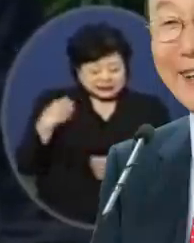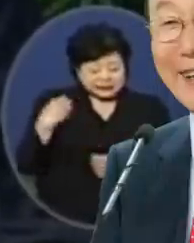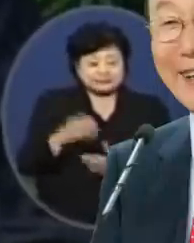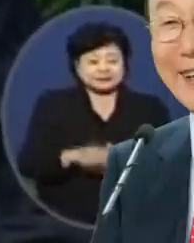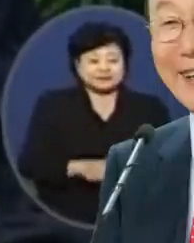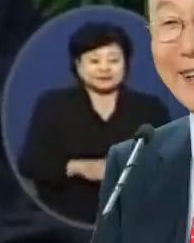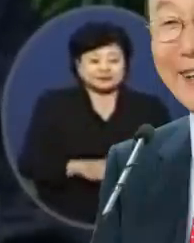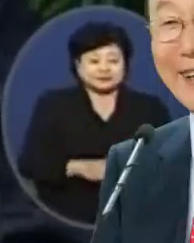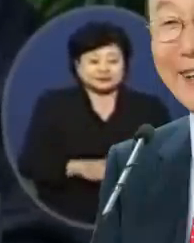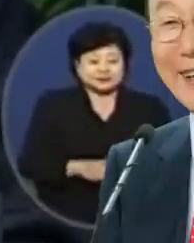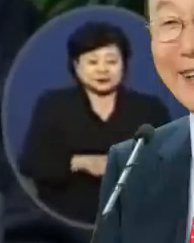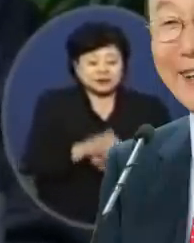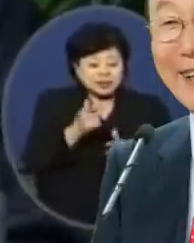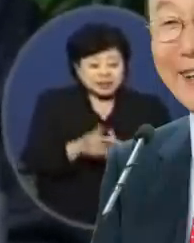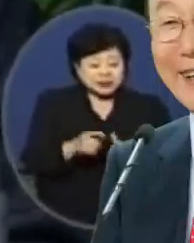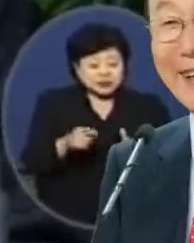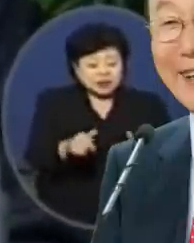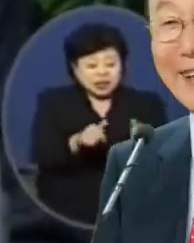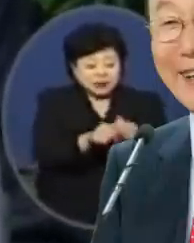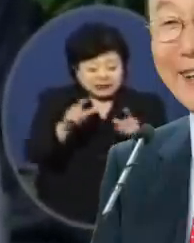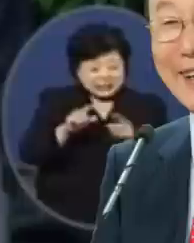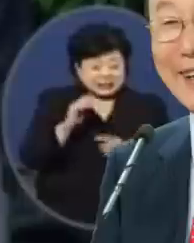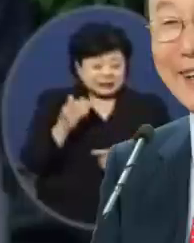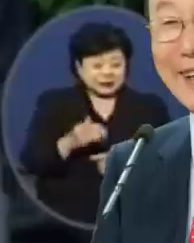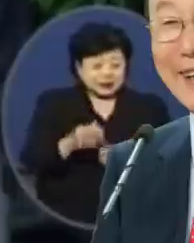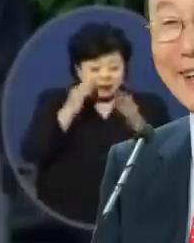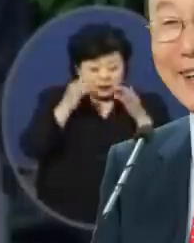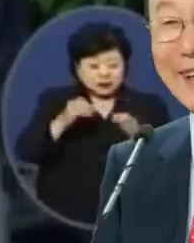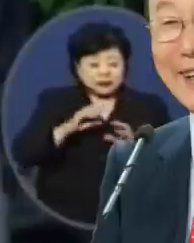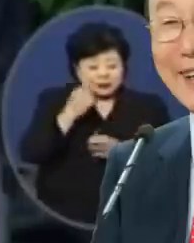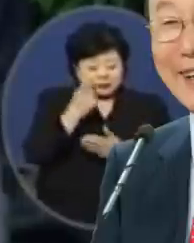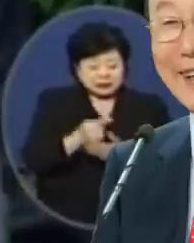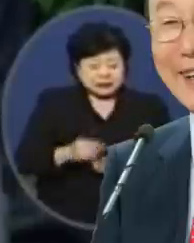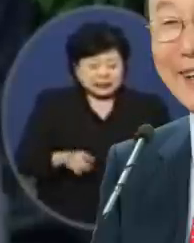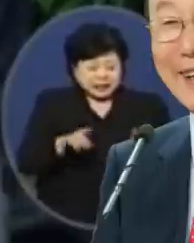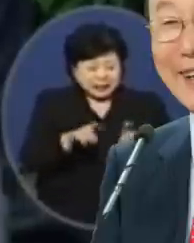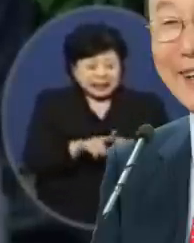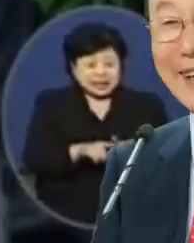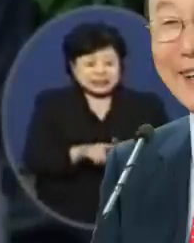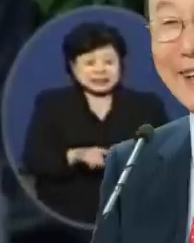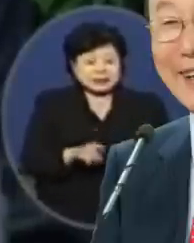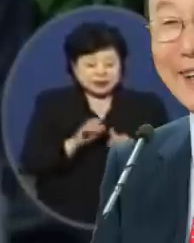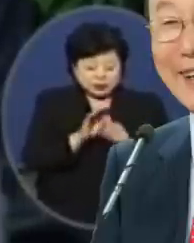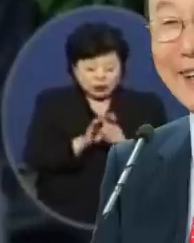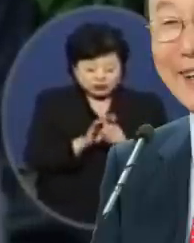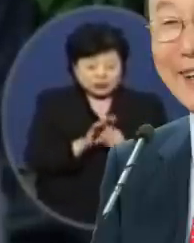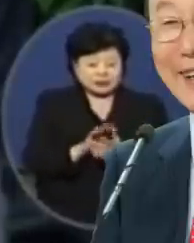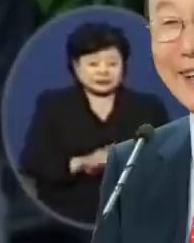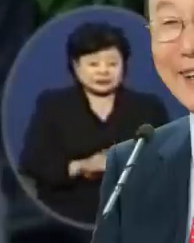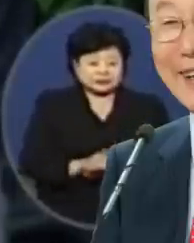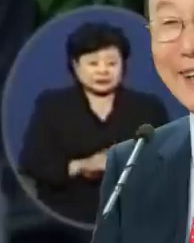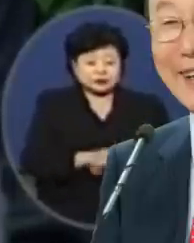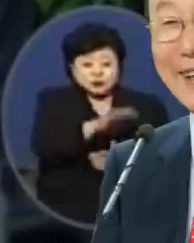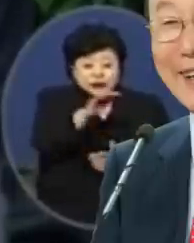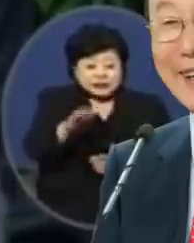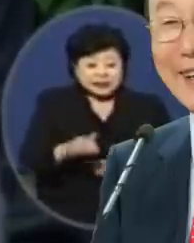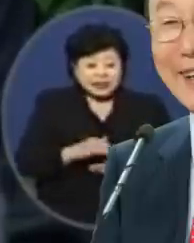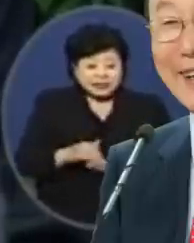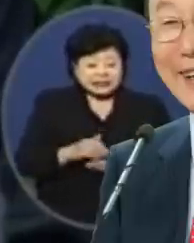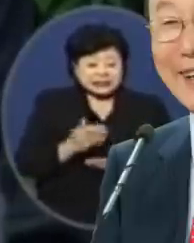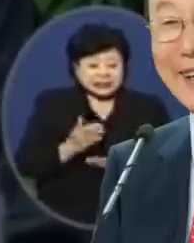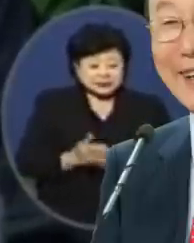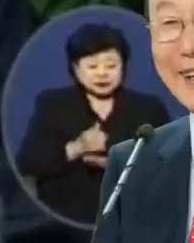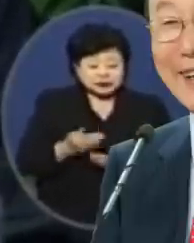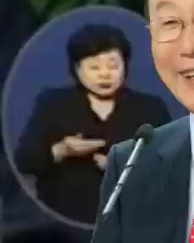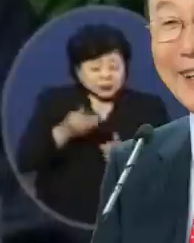것입니다. 우리가 예수님과 함께 살지 않습니까? 볼지부터 세상 끝날까지 내가 항상 너와 같이 있으리라시니 우리가 계산은